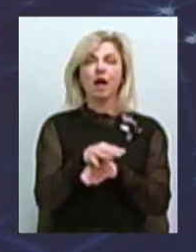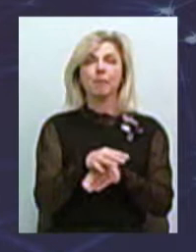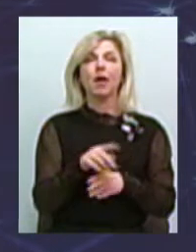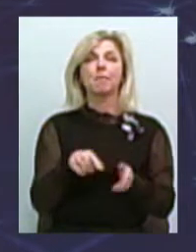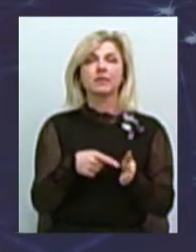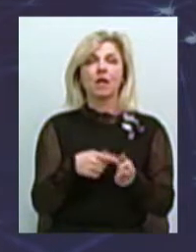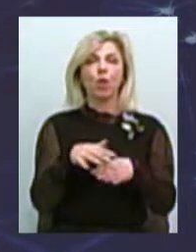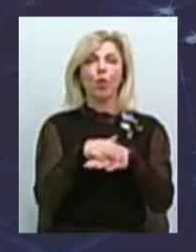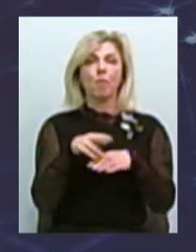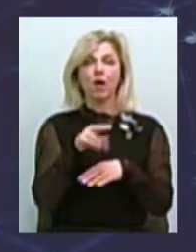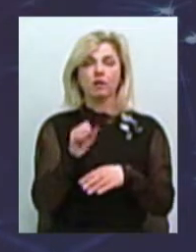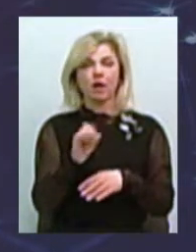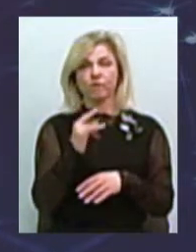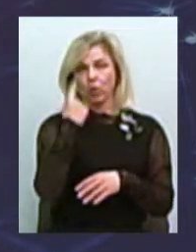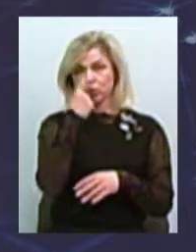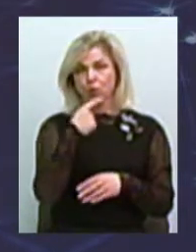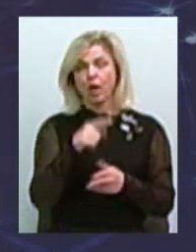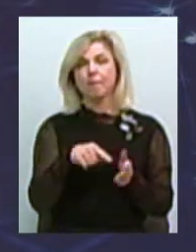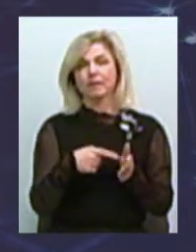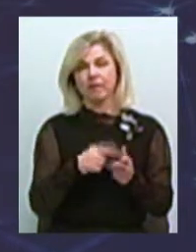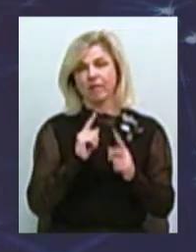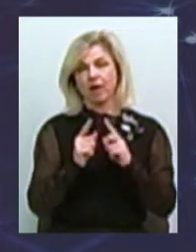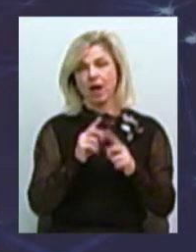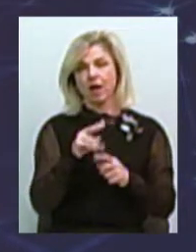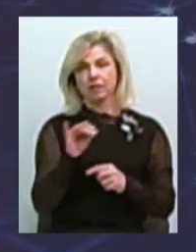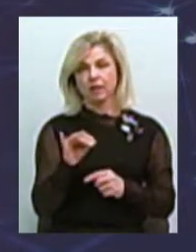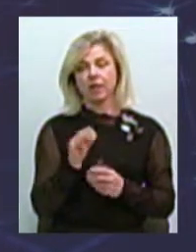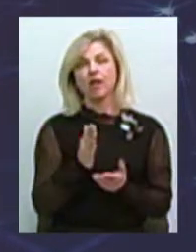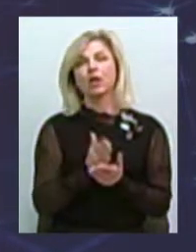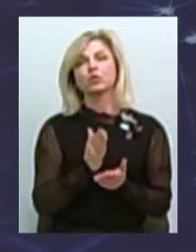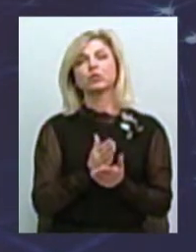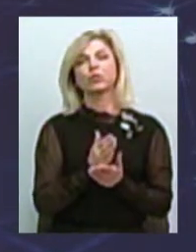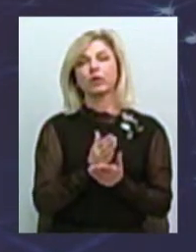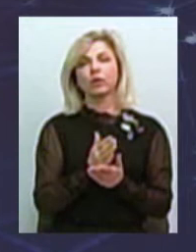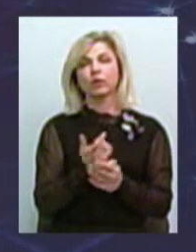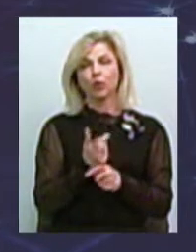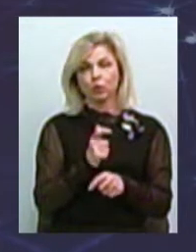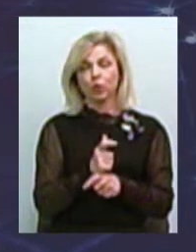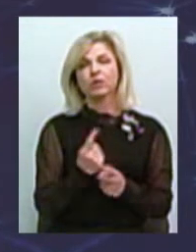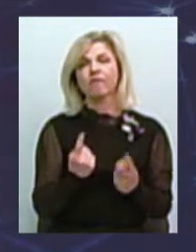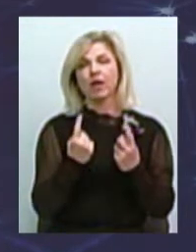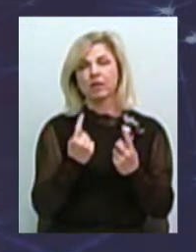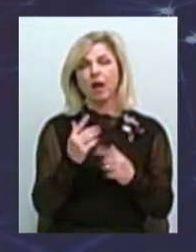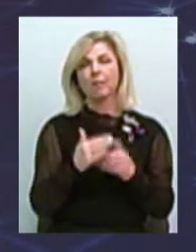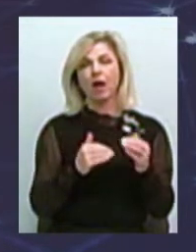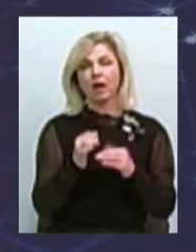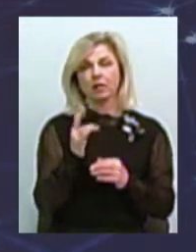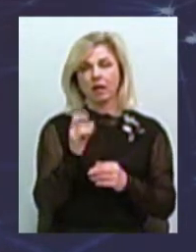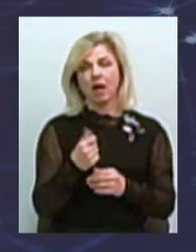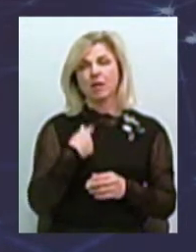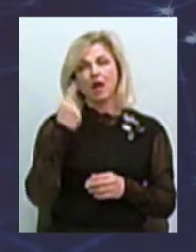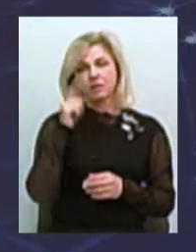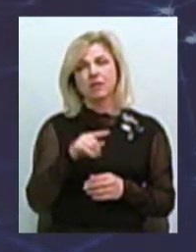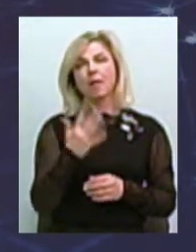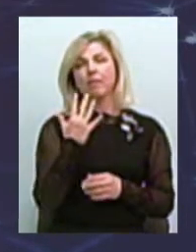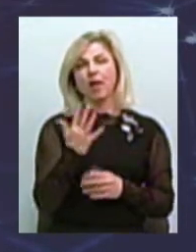місцева громада в особі місцевої ради. Існує досить велика практика, я знаю, десь 5